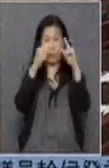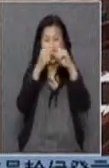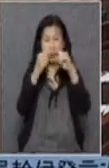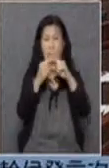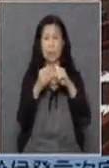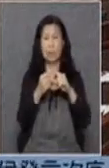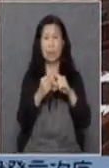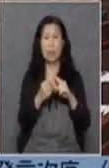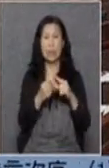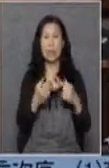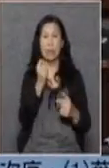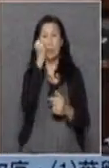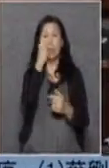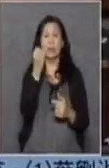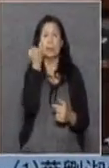是為之愕然呢？